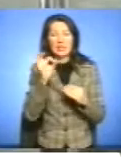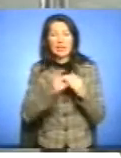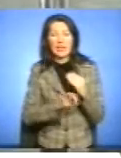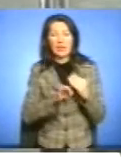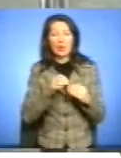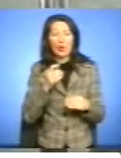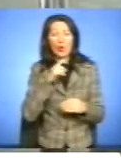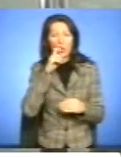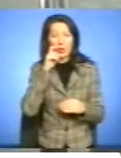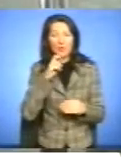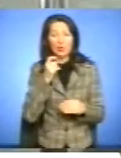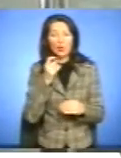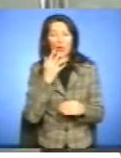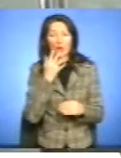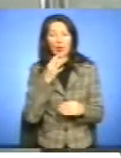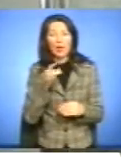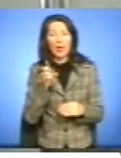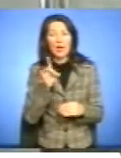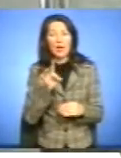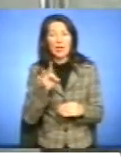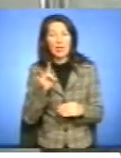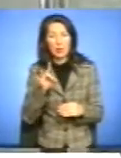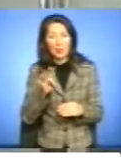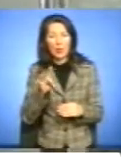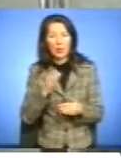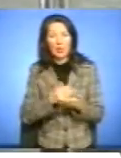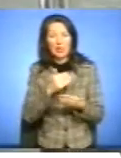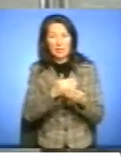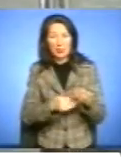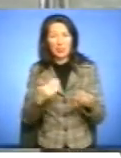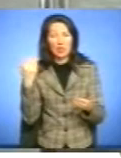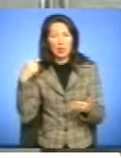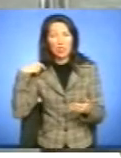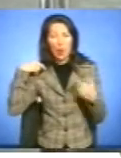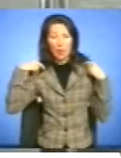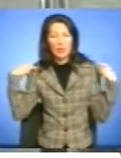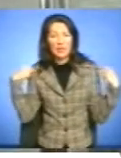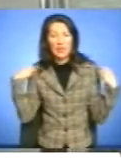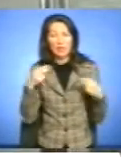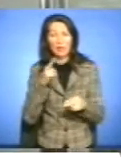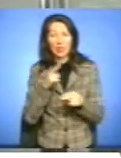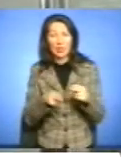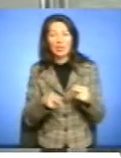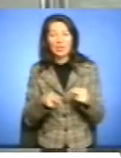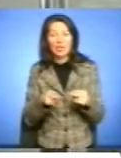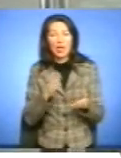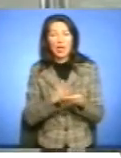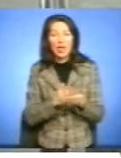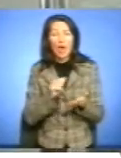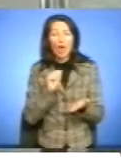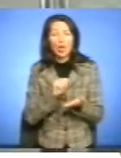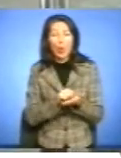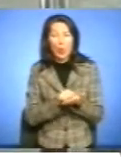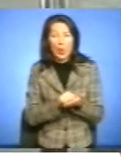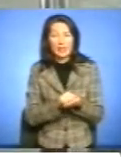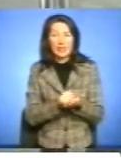Республіки. Зокрема, є численні списки колишніх офіцерів. І завершальним розділом нашої виставки це є документи, які